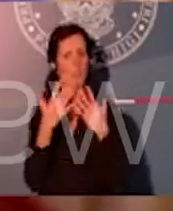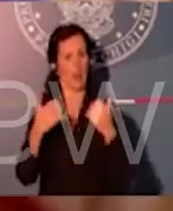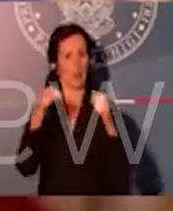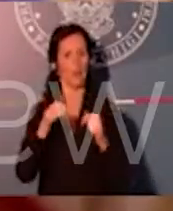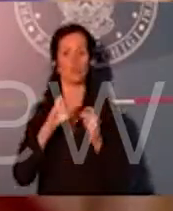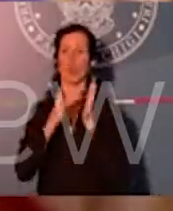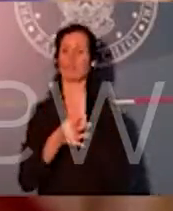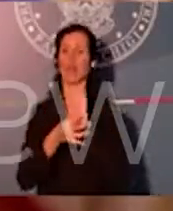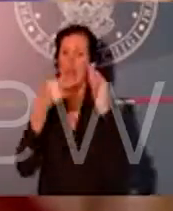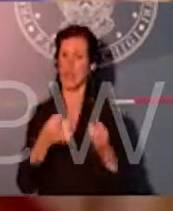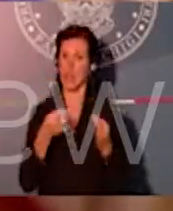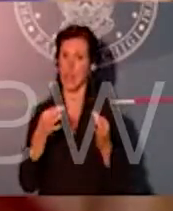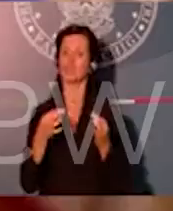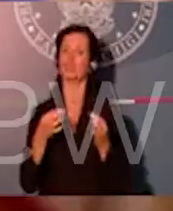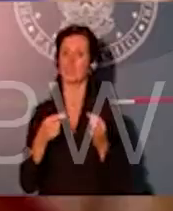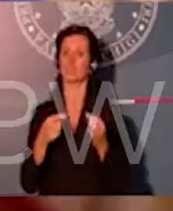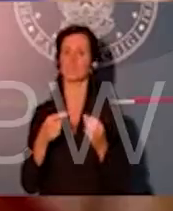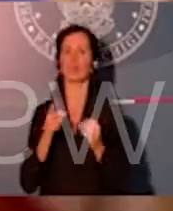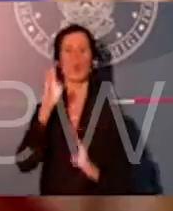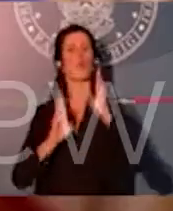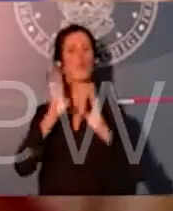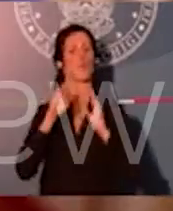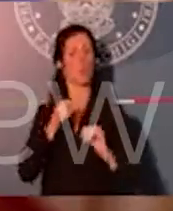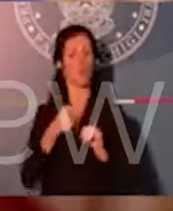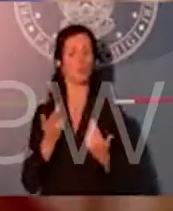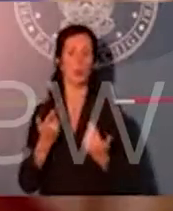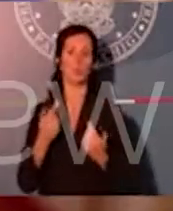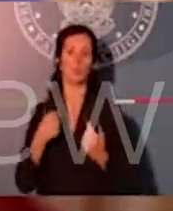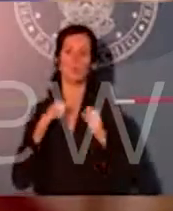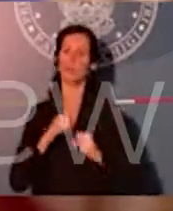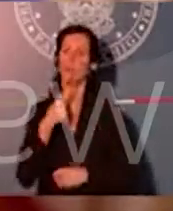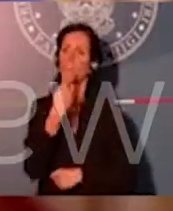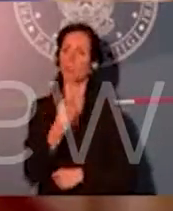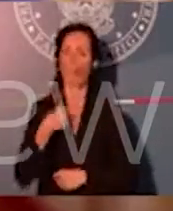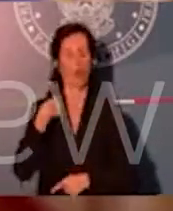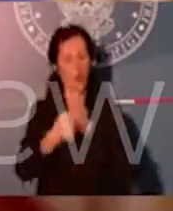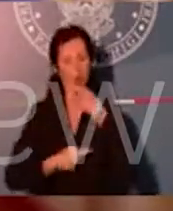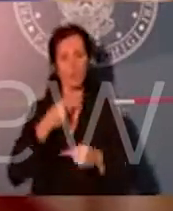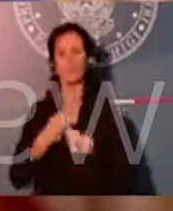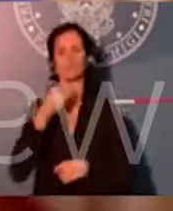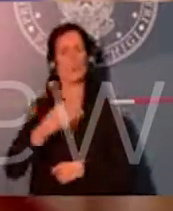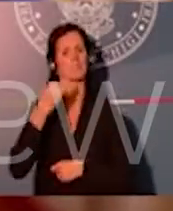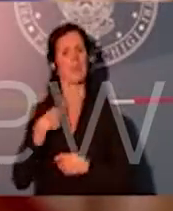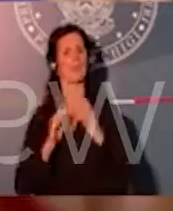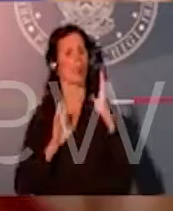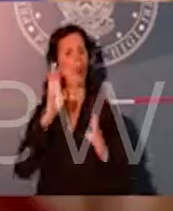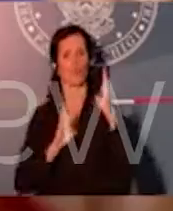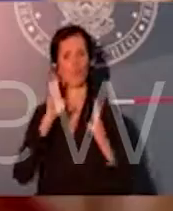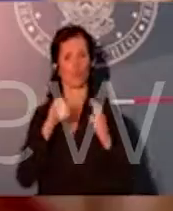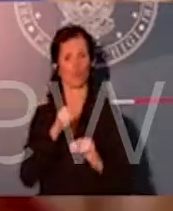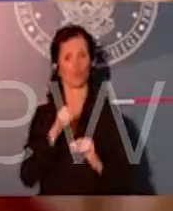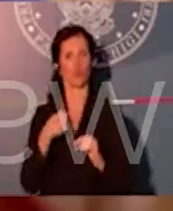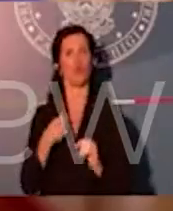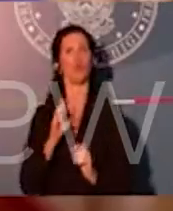il momento fissato. E direi che continueremo costantemente a confrontarci su quelle che